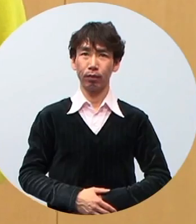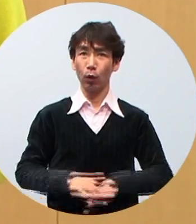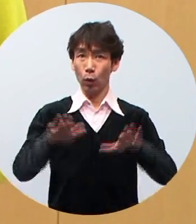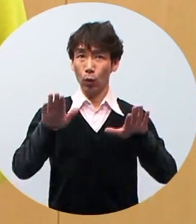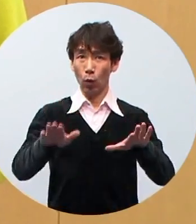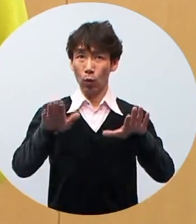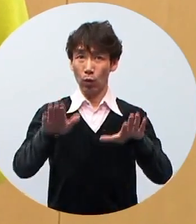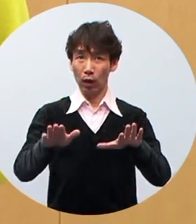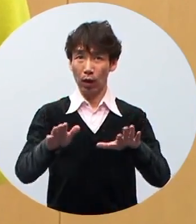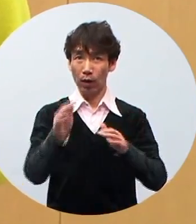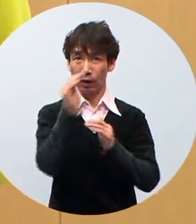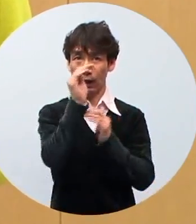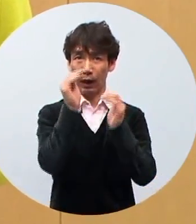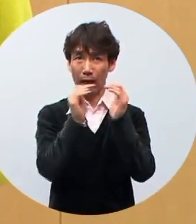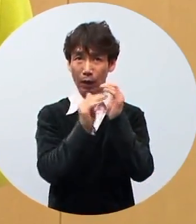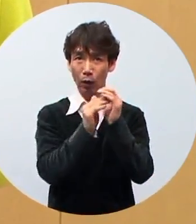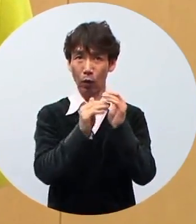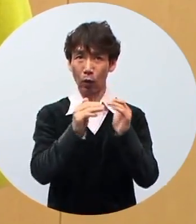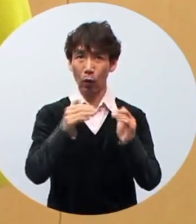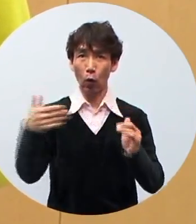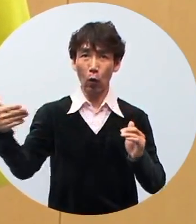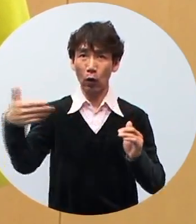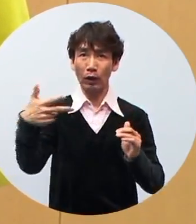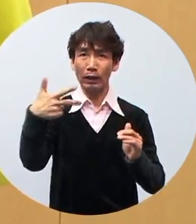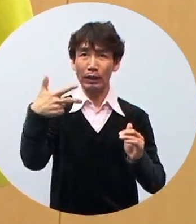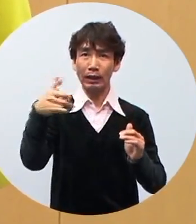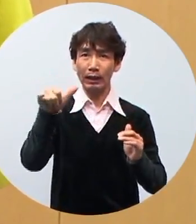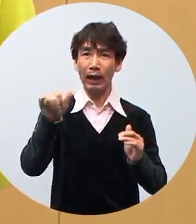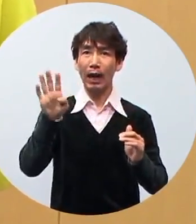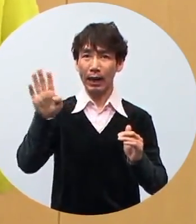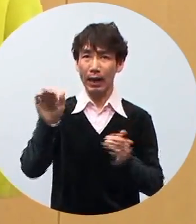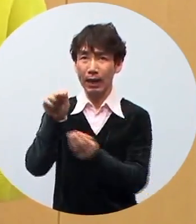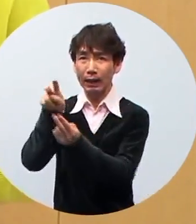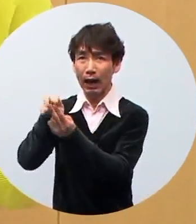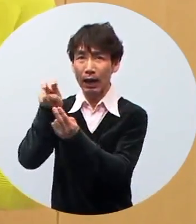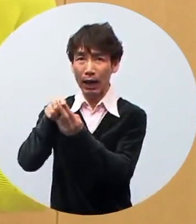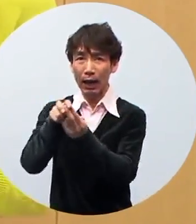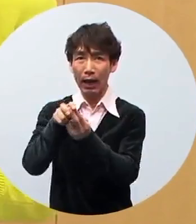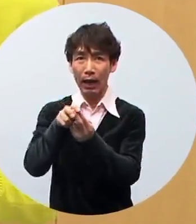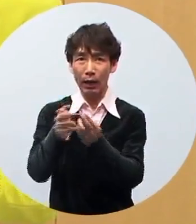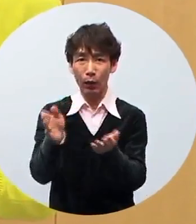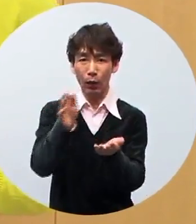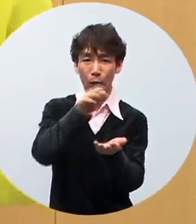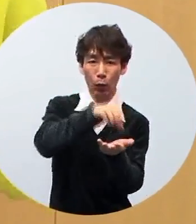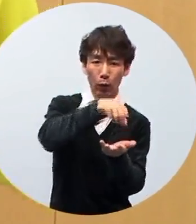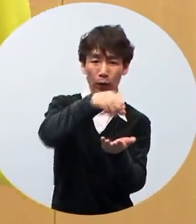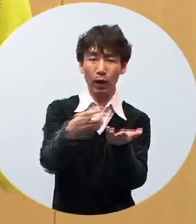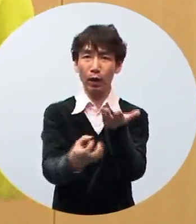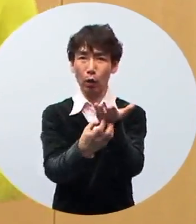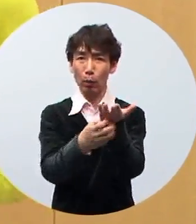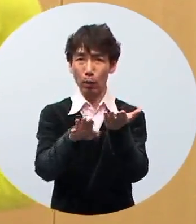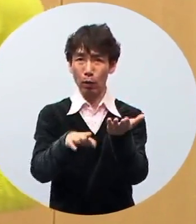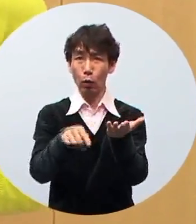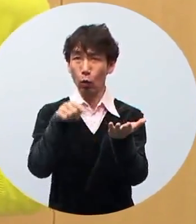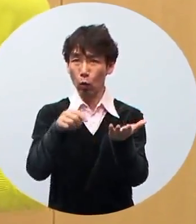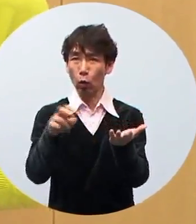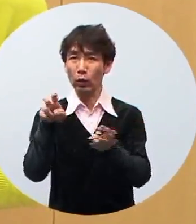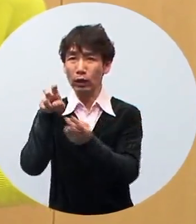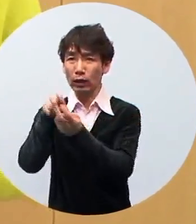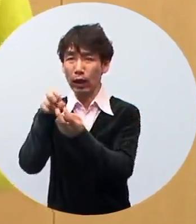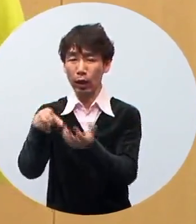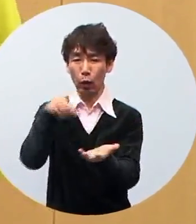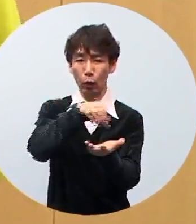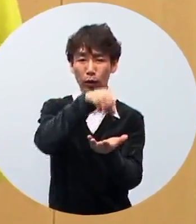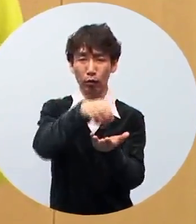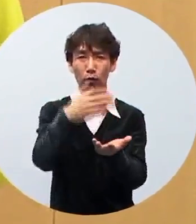今回はタケノコと鮭の炊き込みご飯を作ります。 炊き込みご飯はよく食べるんですけども、そこに鮭が入るんですか？ は